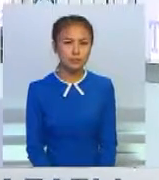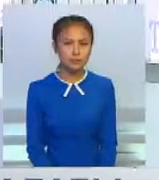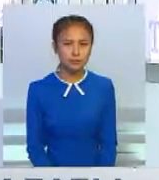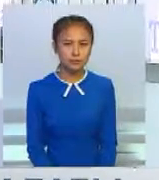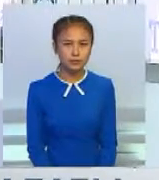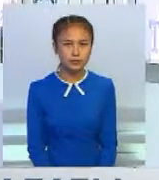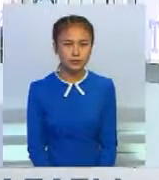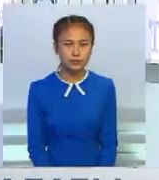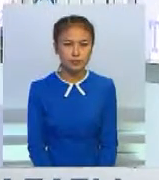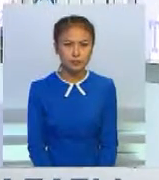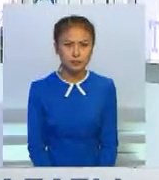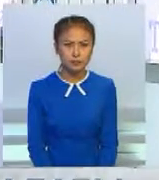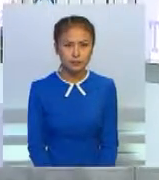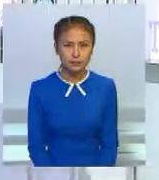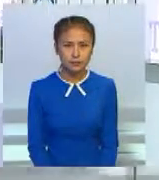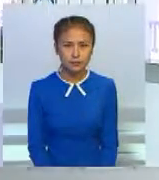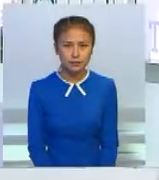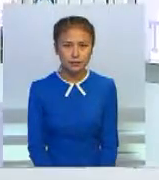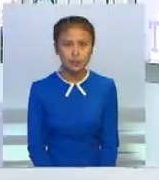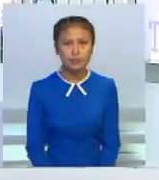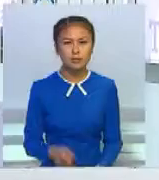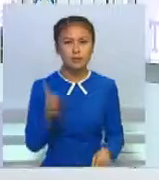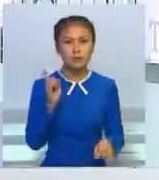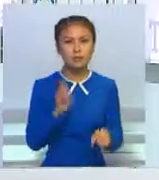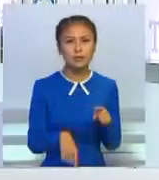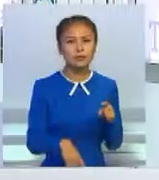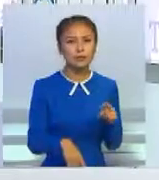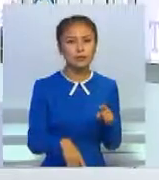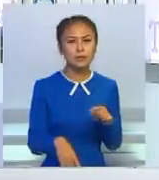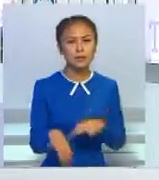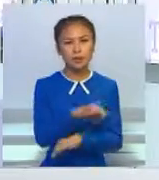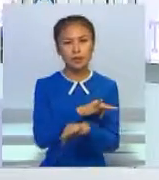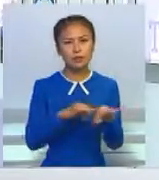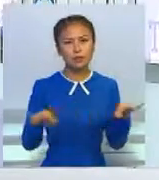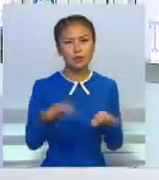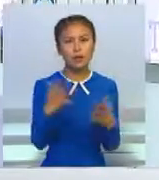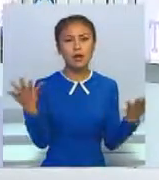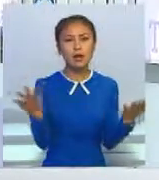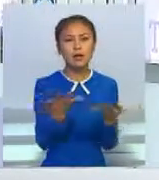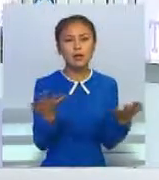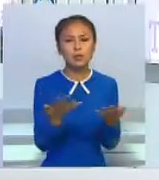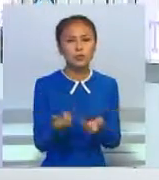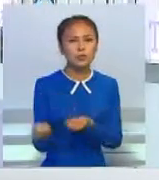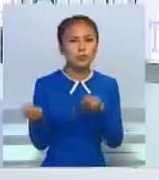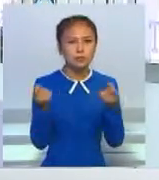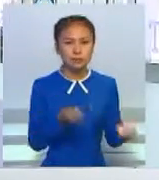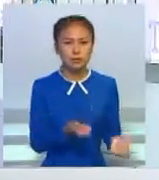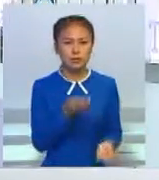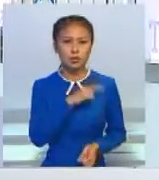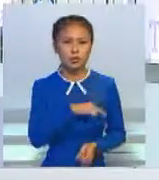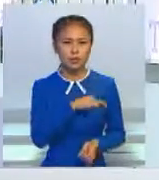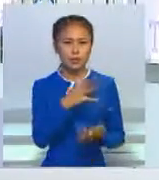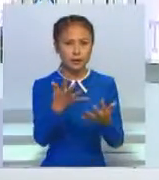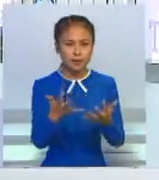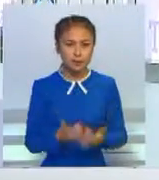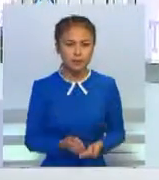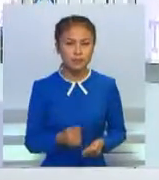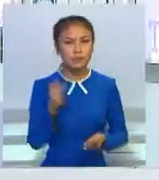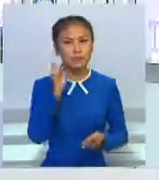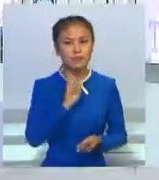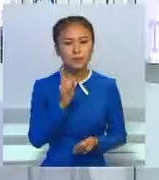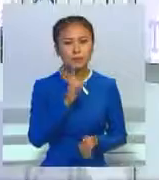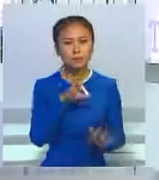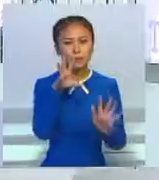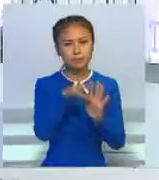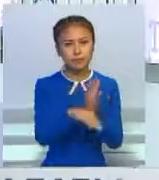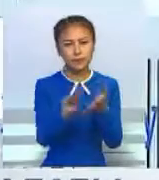Бұдан біз қашпауымыз керек, бұған біз тезек талқылап, қай нұсқа енді бізге қажет, соны алып, біз әліпбиге,